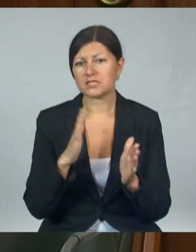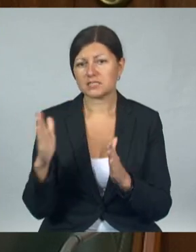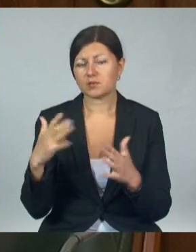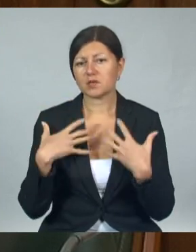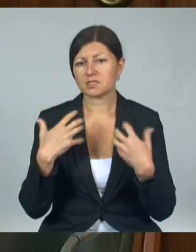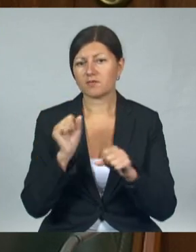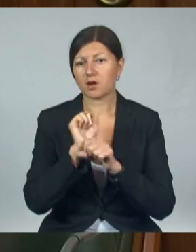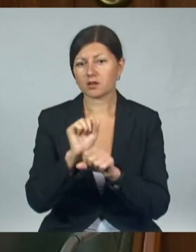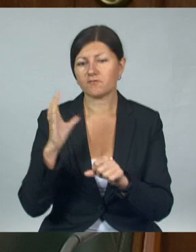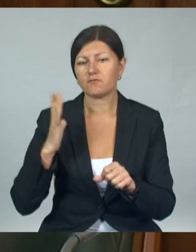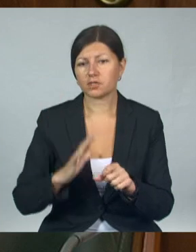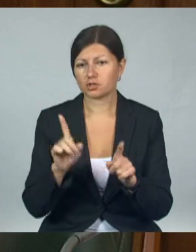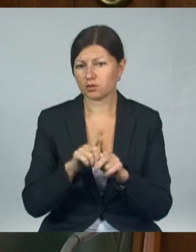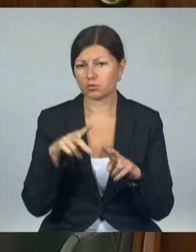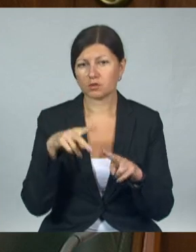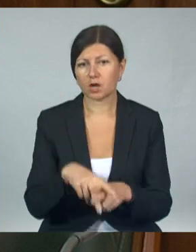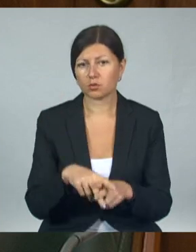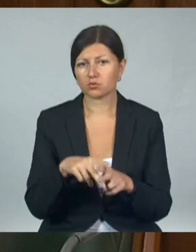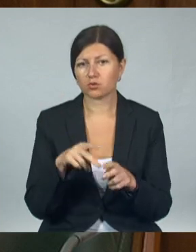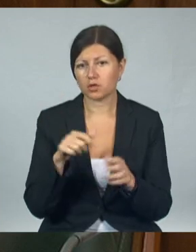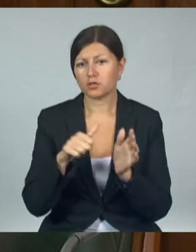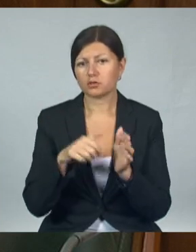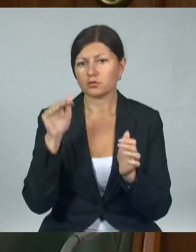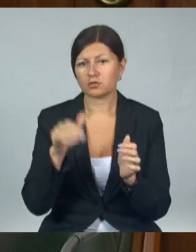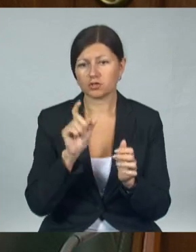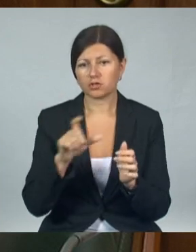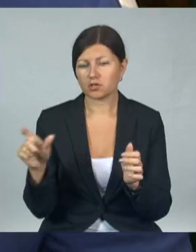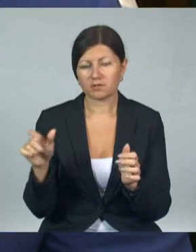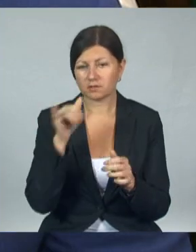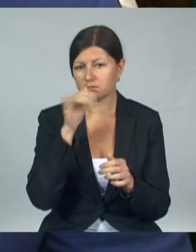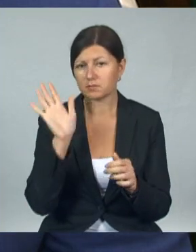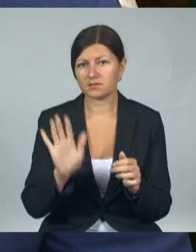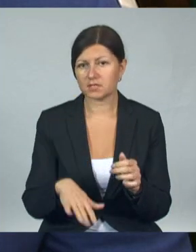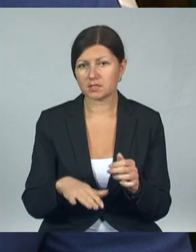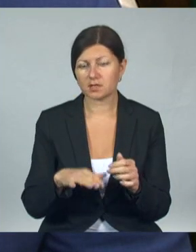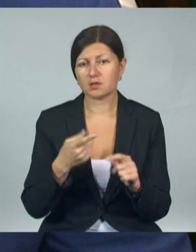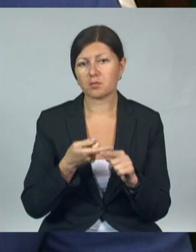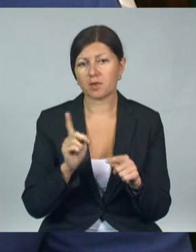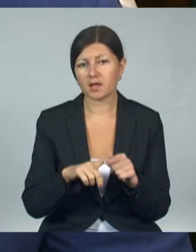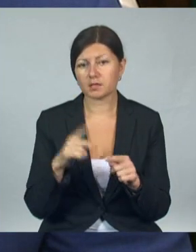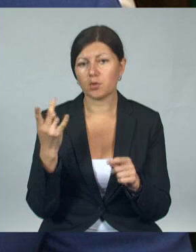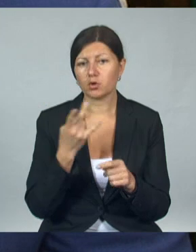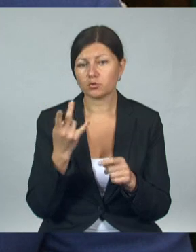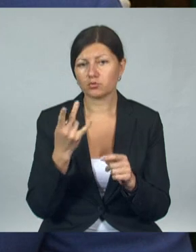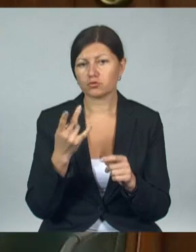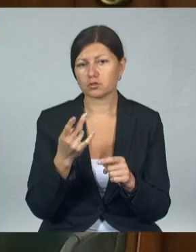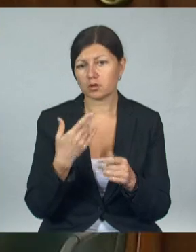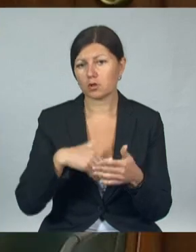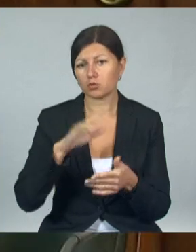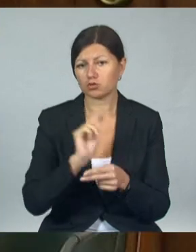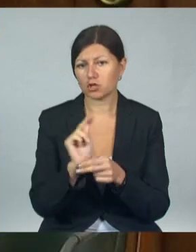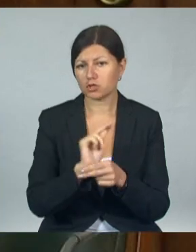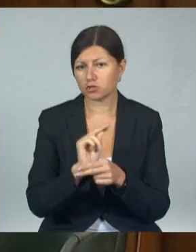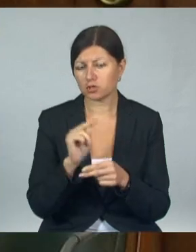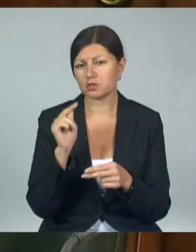здравоохранения выдержать такую нагрузку, 600 тысяч человек, не в состоянии. Поэтому профилактика – это лучшее